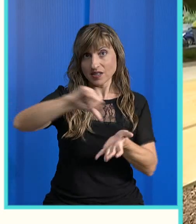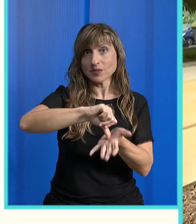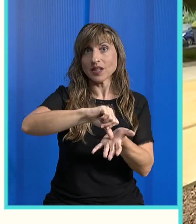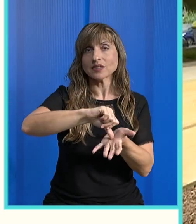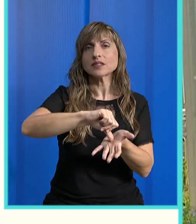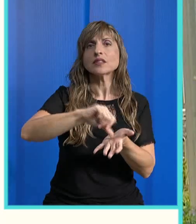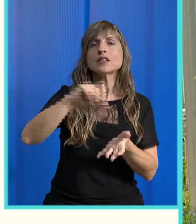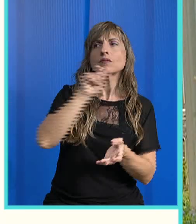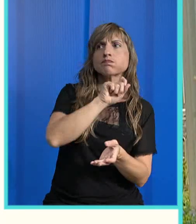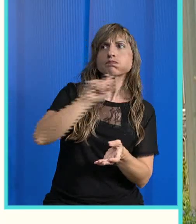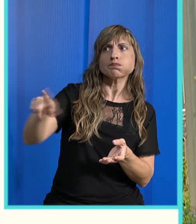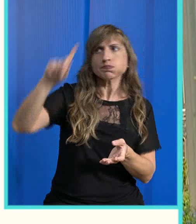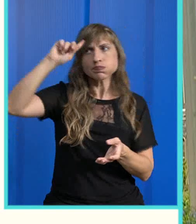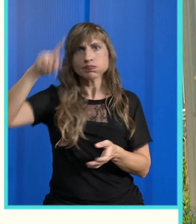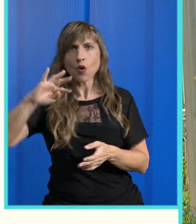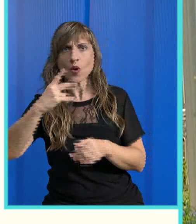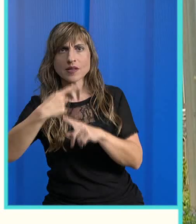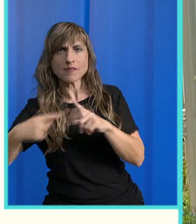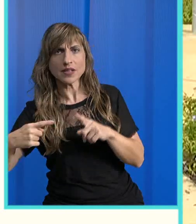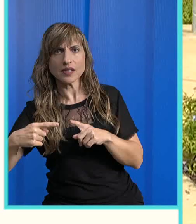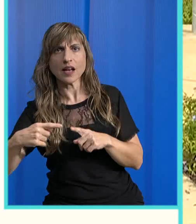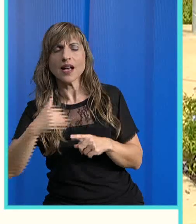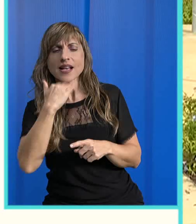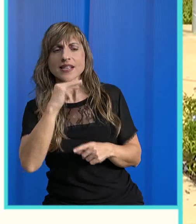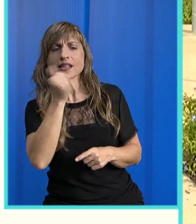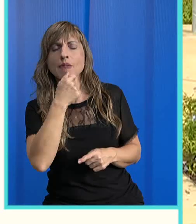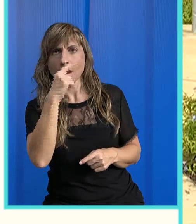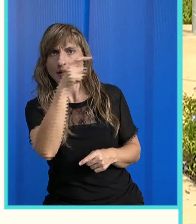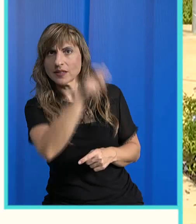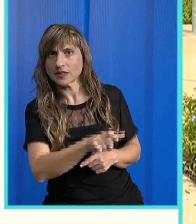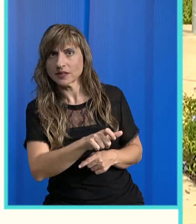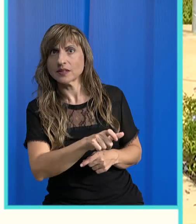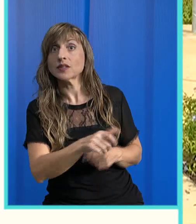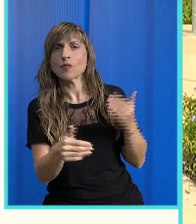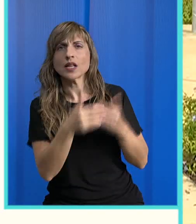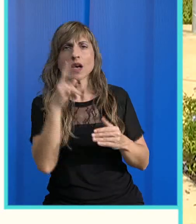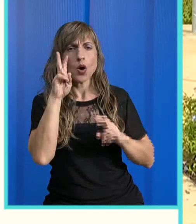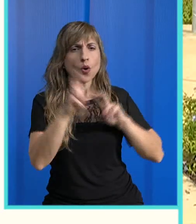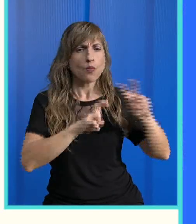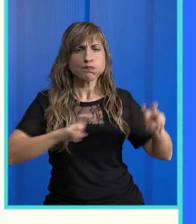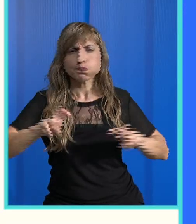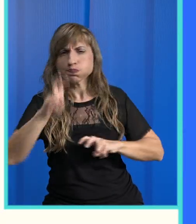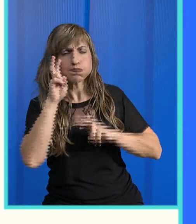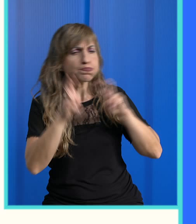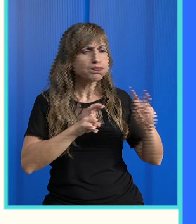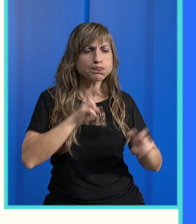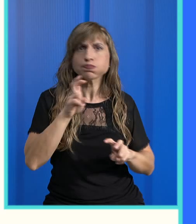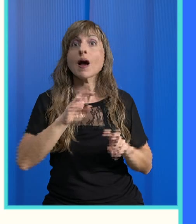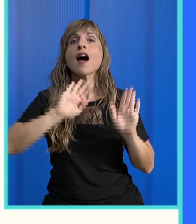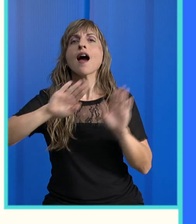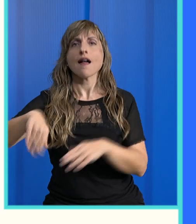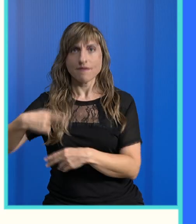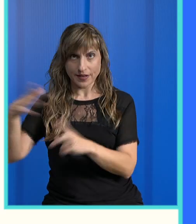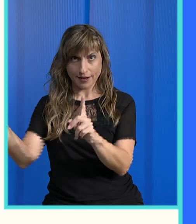van rebre l'avís a dos quarts de 5 de la tarda, van identificar el presumpte agressor i van activar un dispositiu de cerca i captura que ha acabat aquest